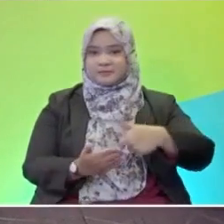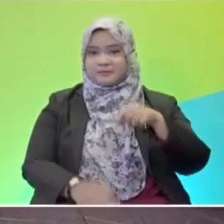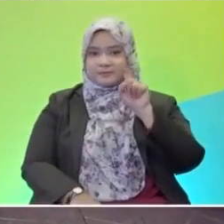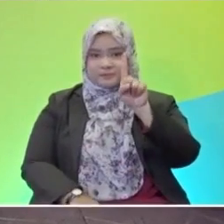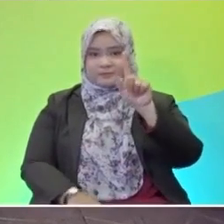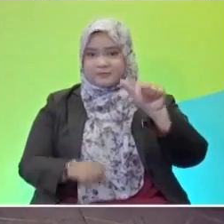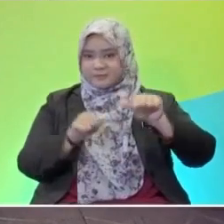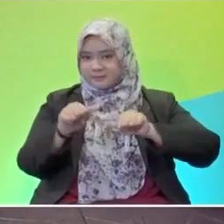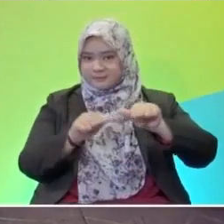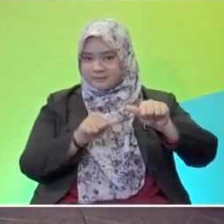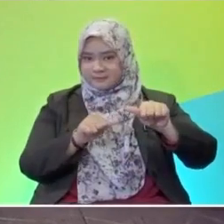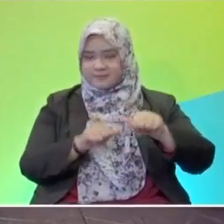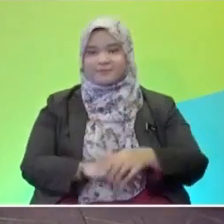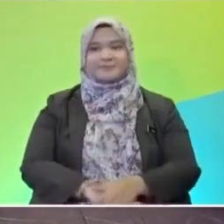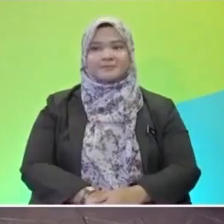oke